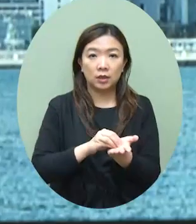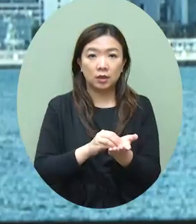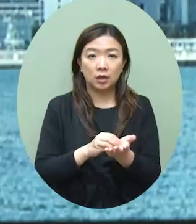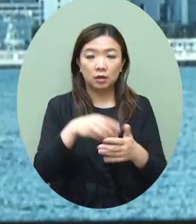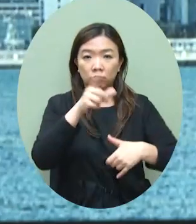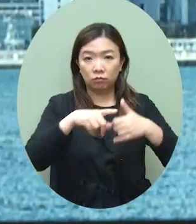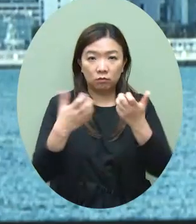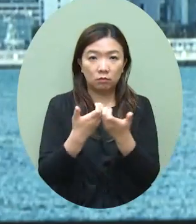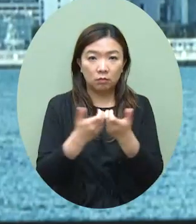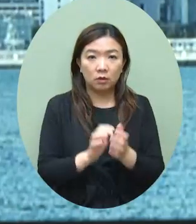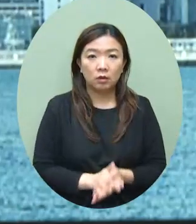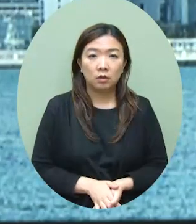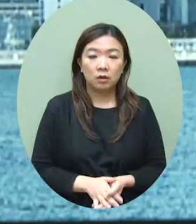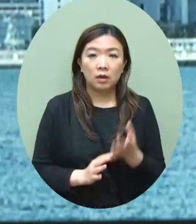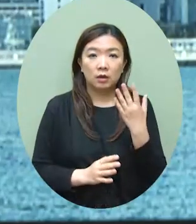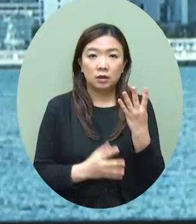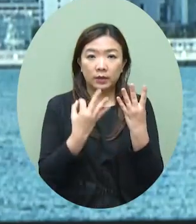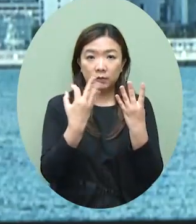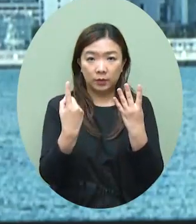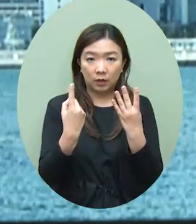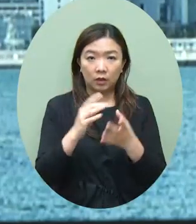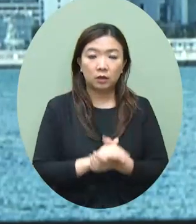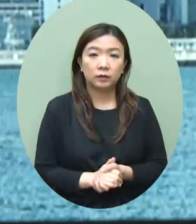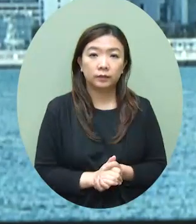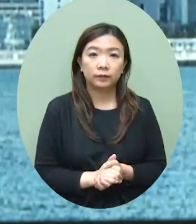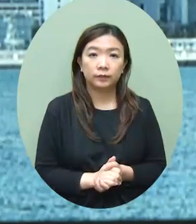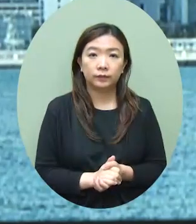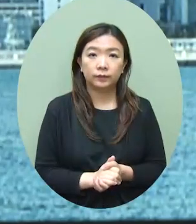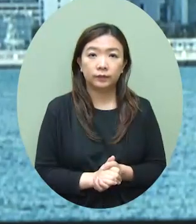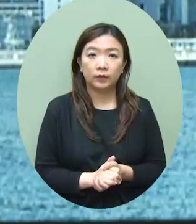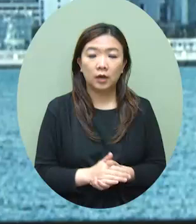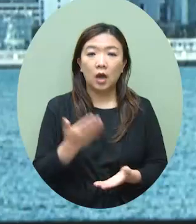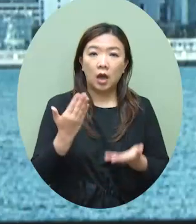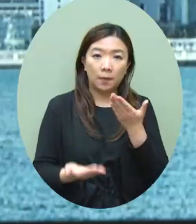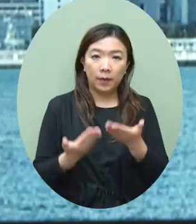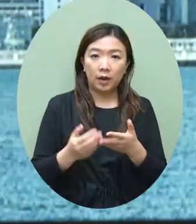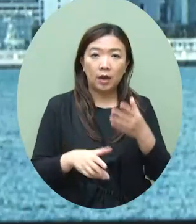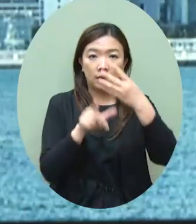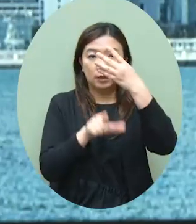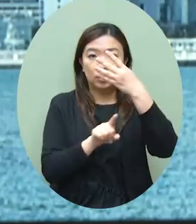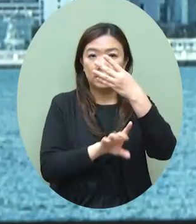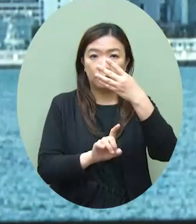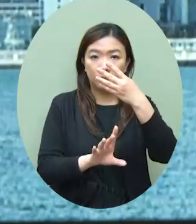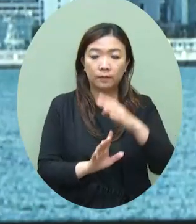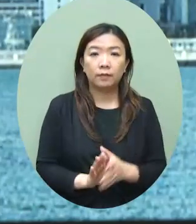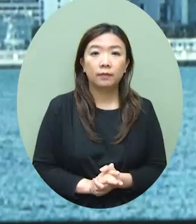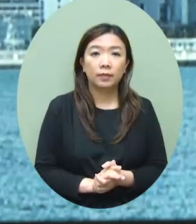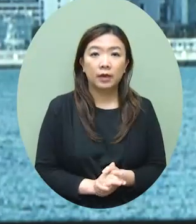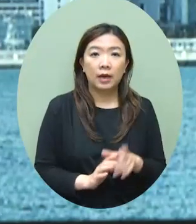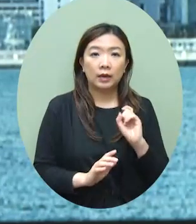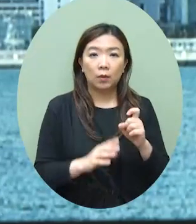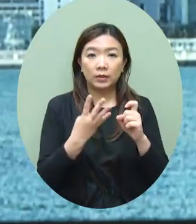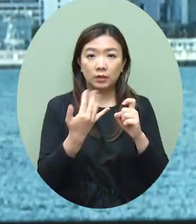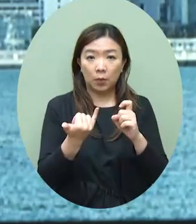案宗數呢係431宗，咁已經係比4月15日嘅946宗